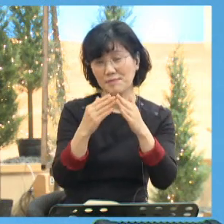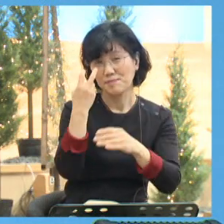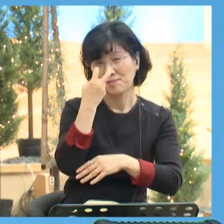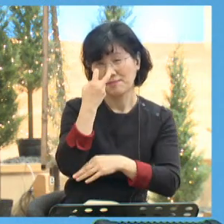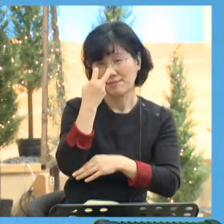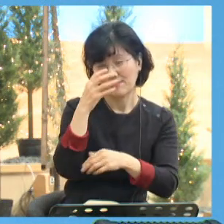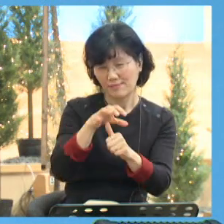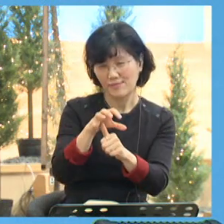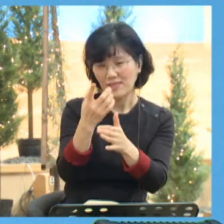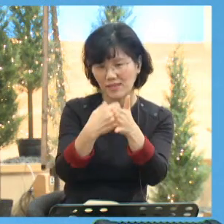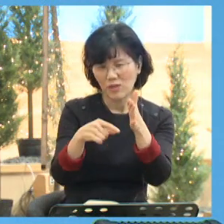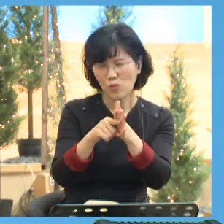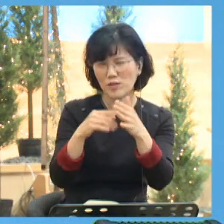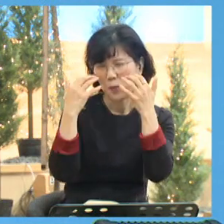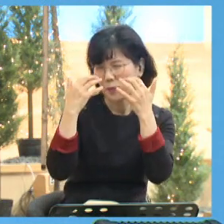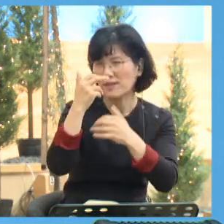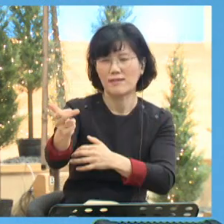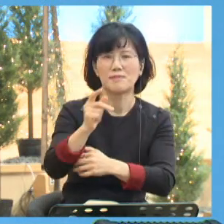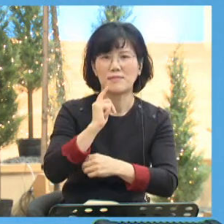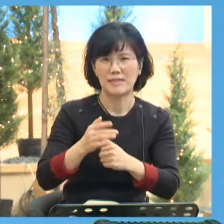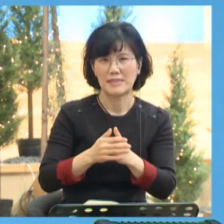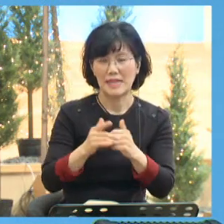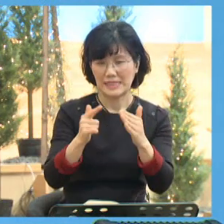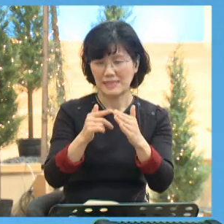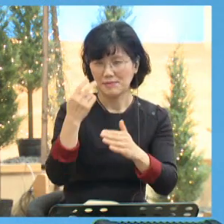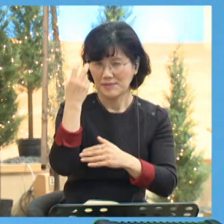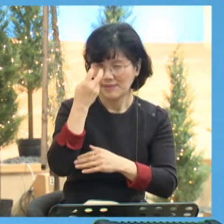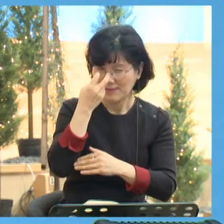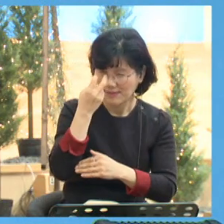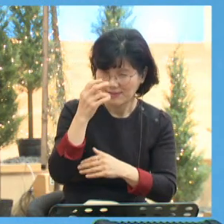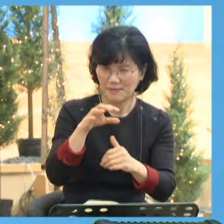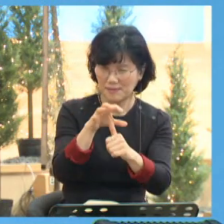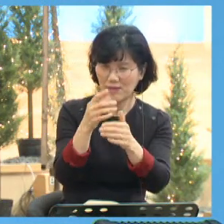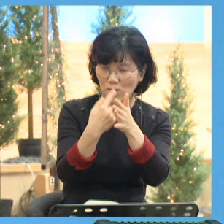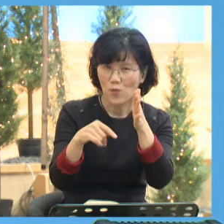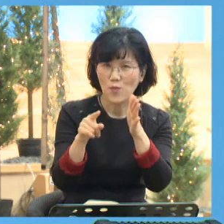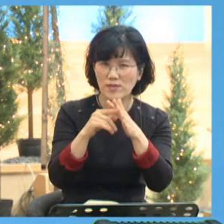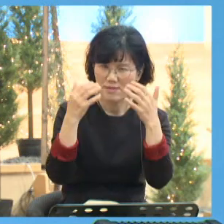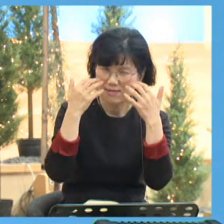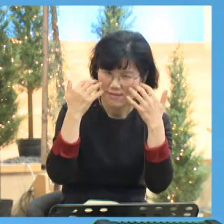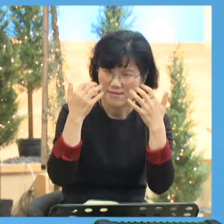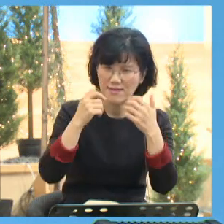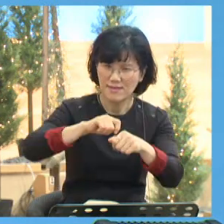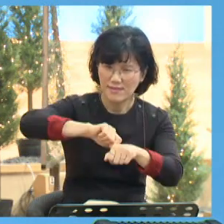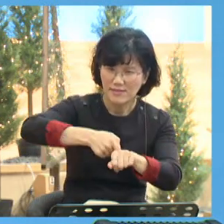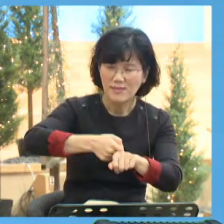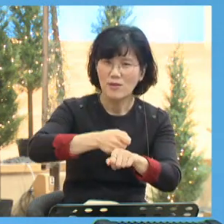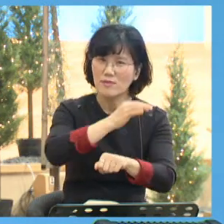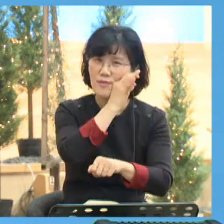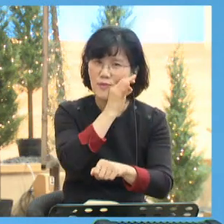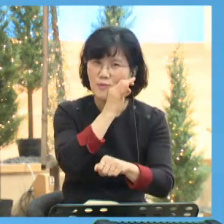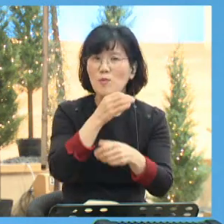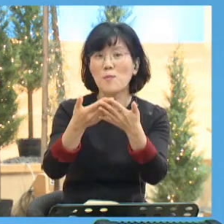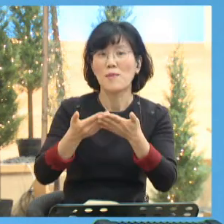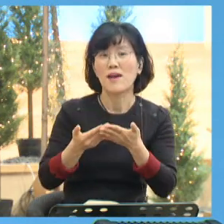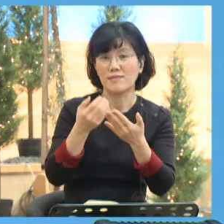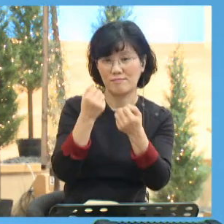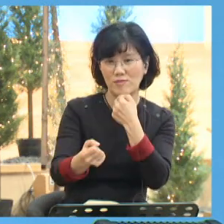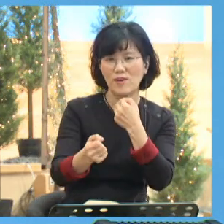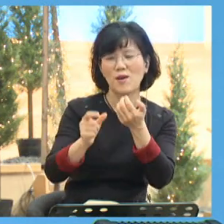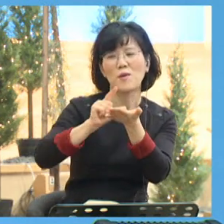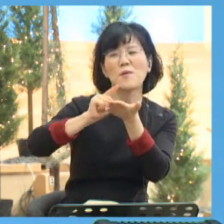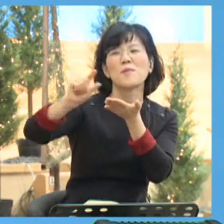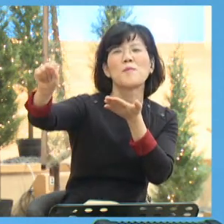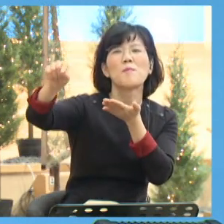고생했어요 1 칩을 지키려고 온갖 설움과 수모를 다 겪어도 변방으로